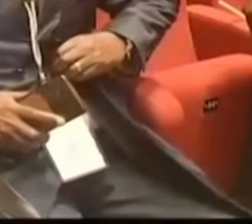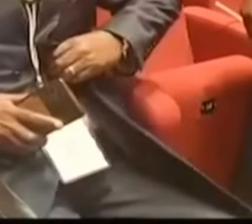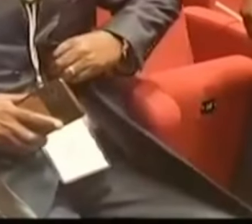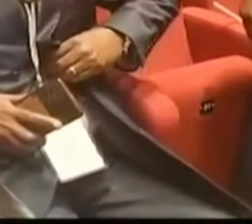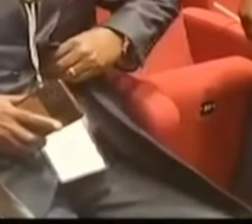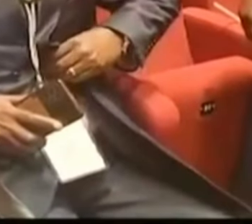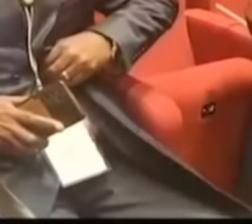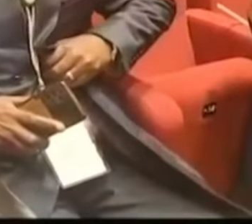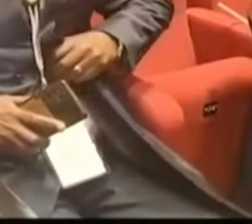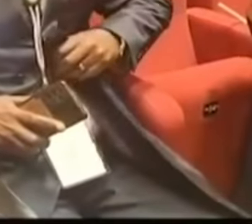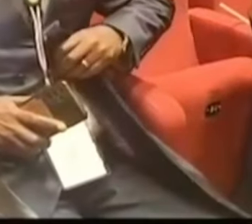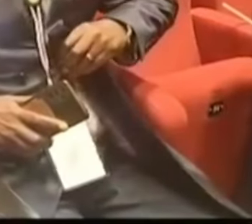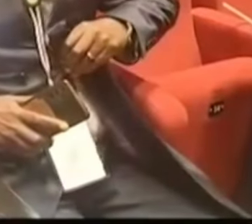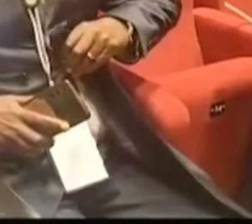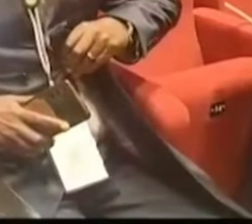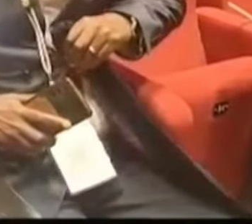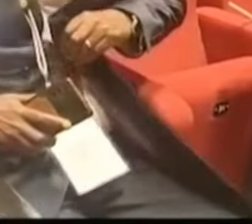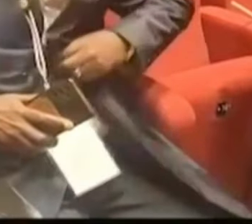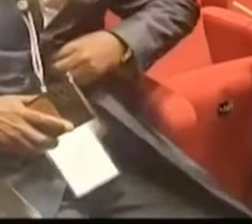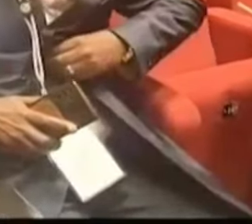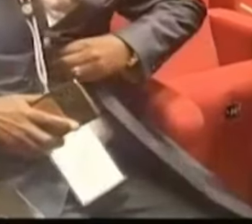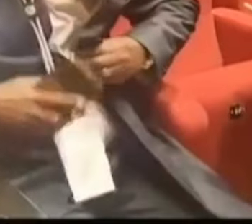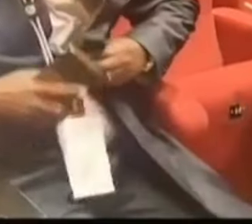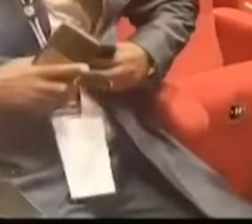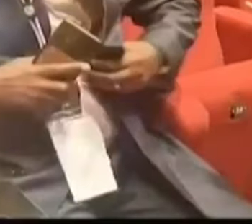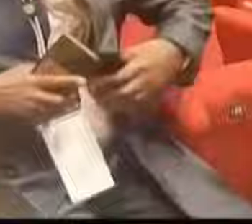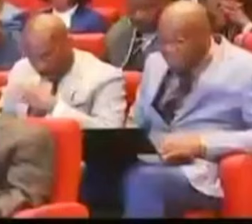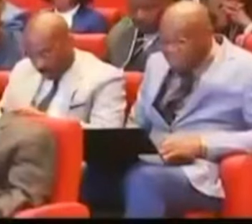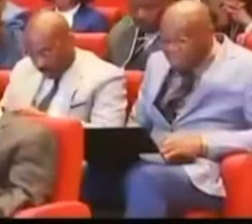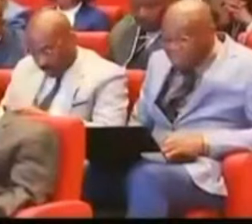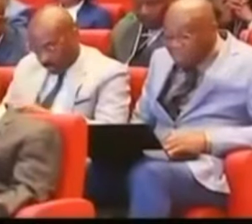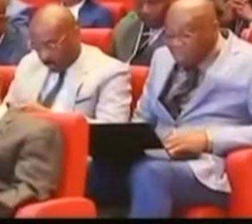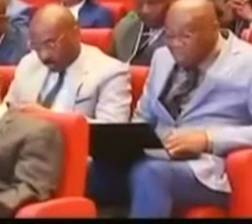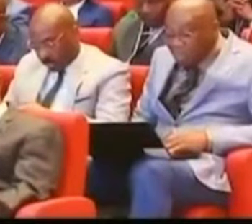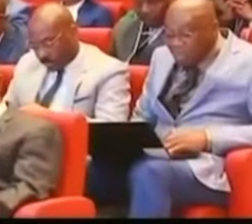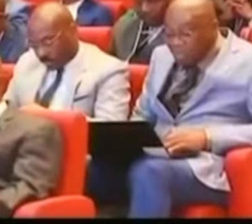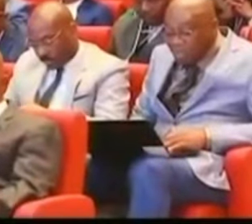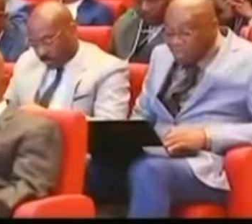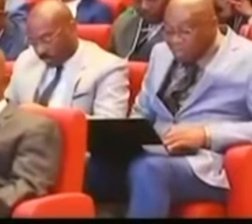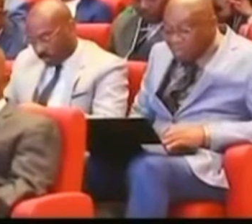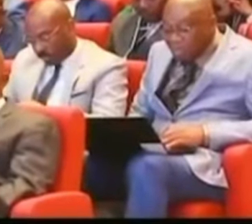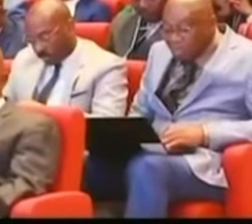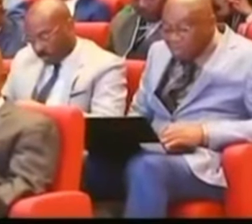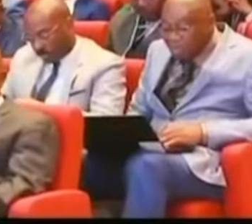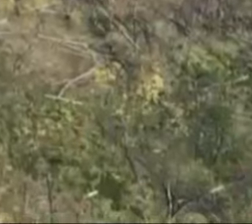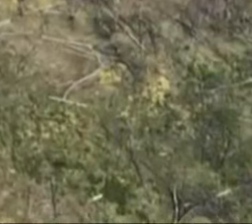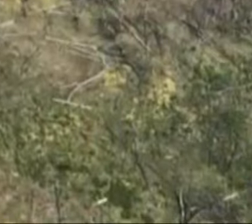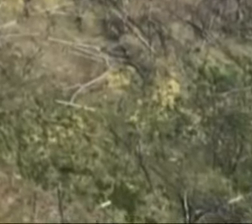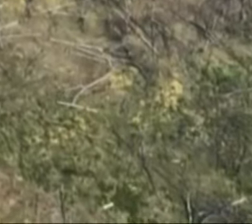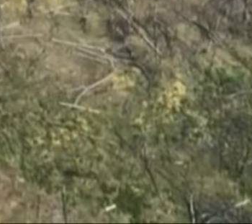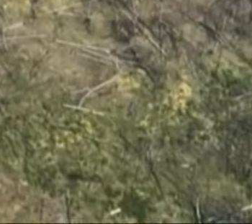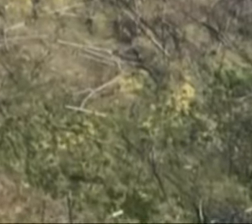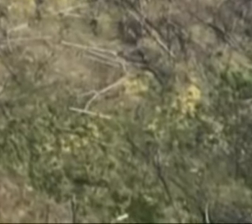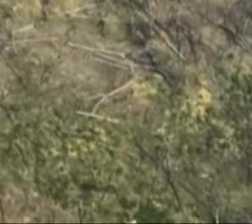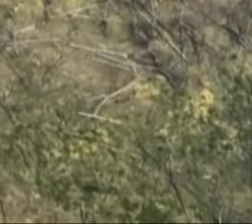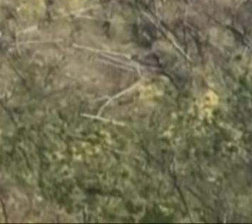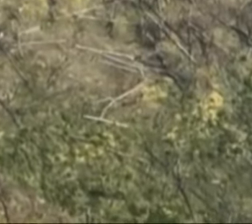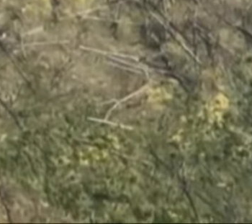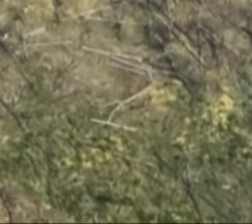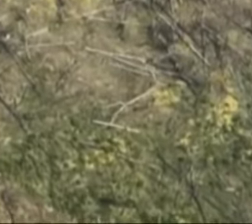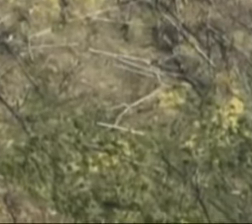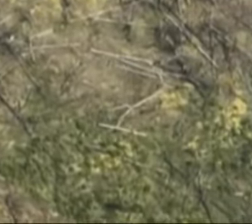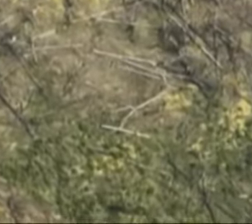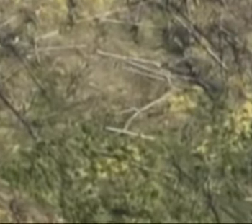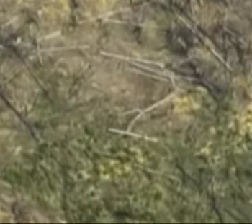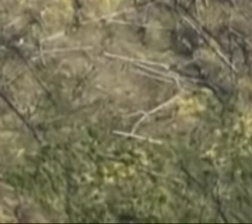de participants se recoupent sur le plan de la multiplication des réactions, envie de planter davantage les